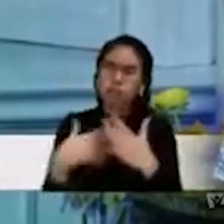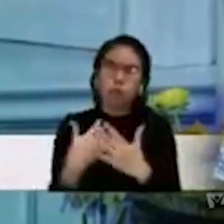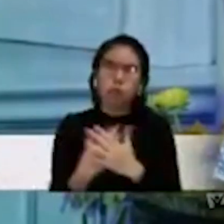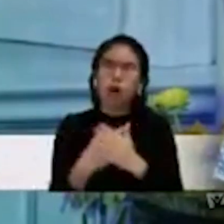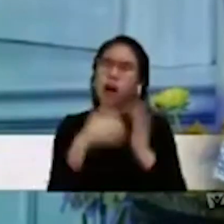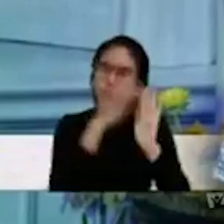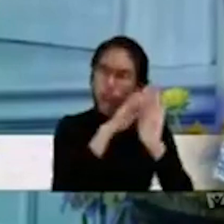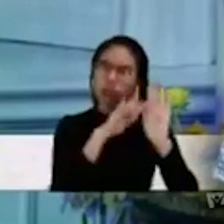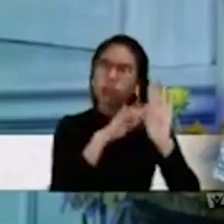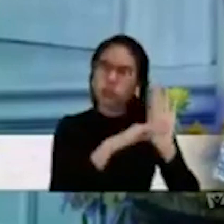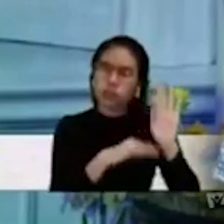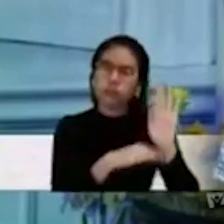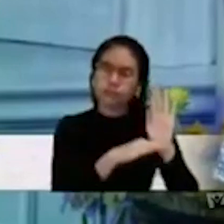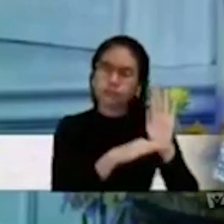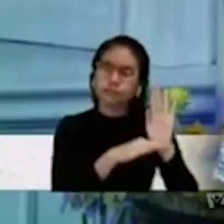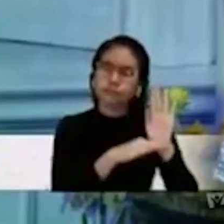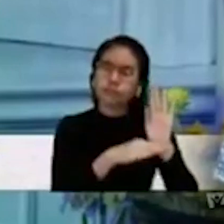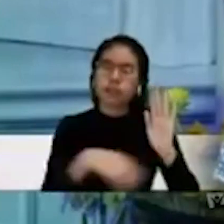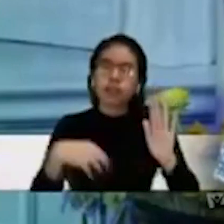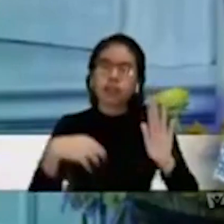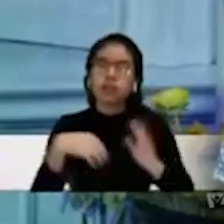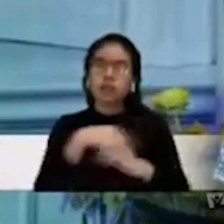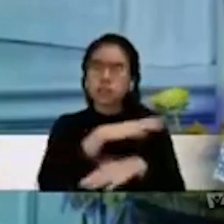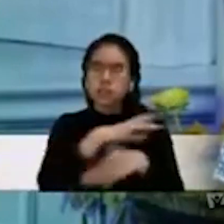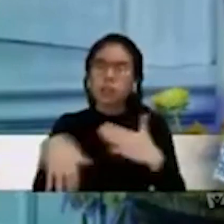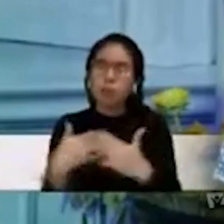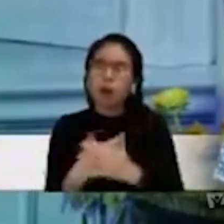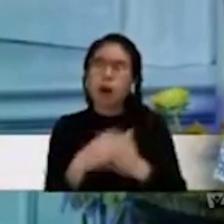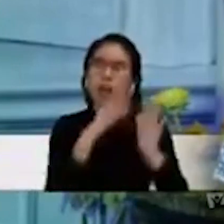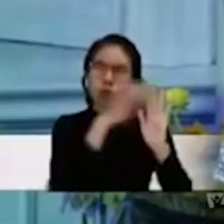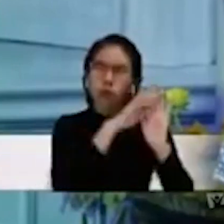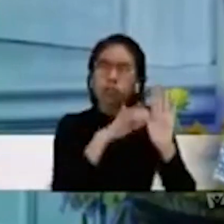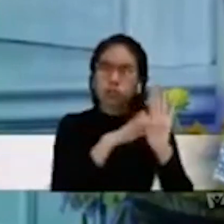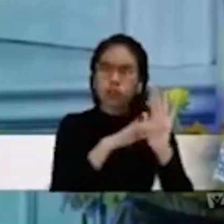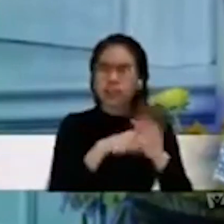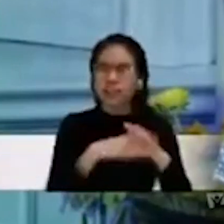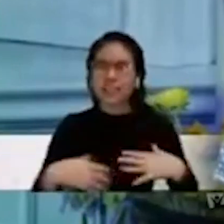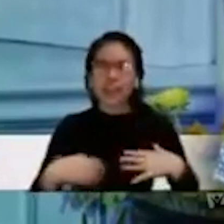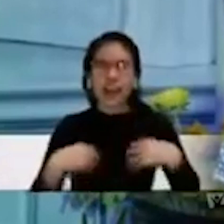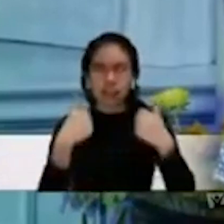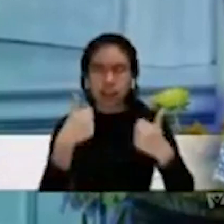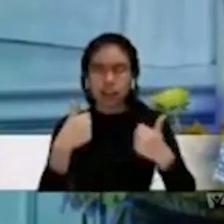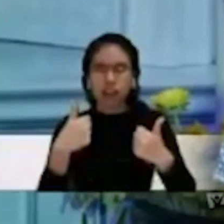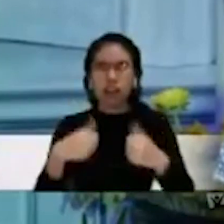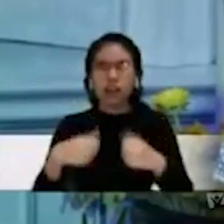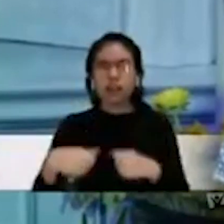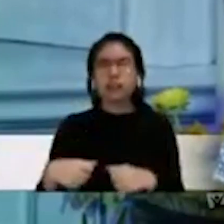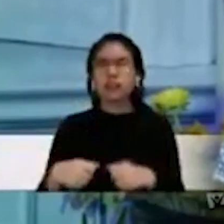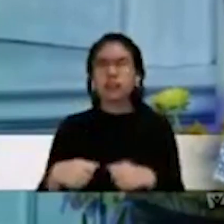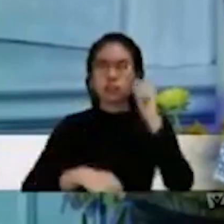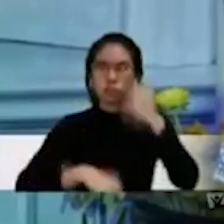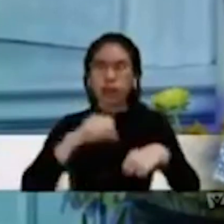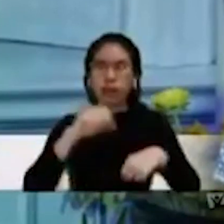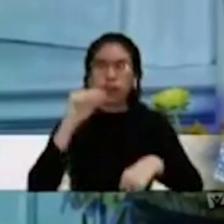semua protokol kesehatan yang dianjurkan supaya wabah COVID-19 ini